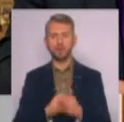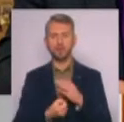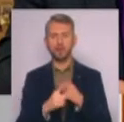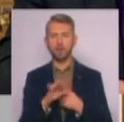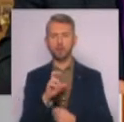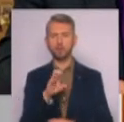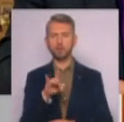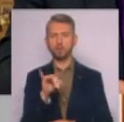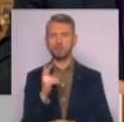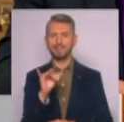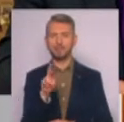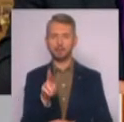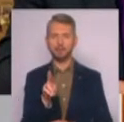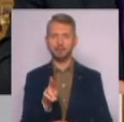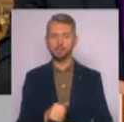обструкция.